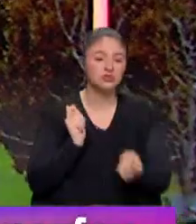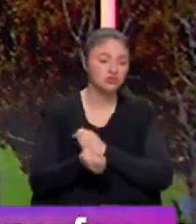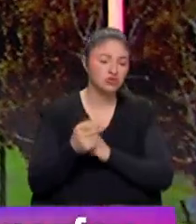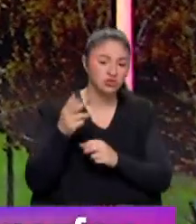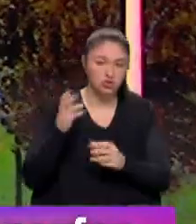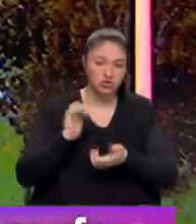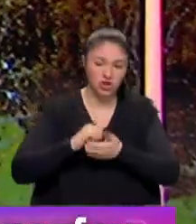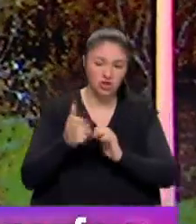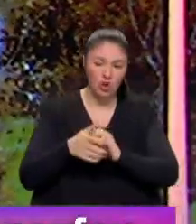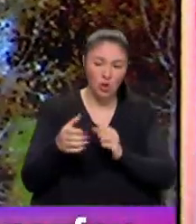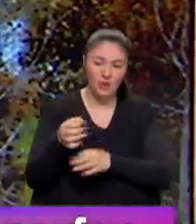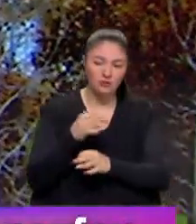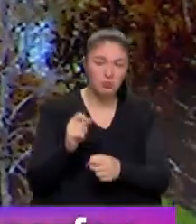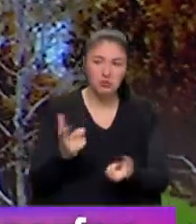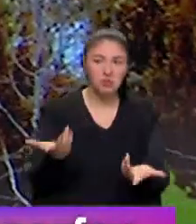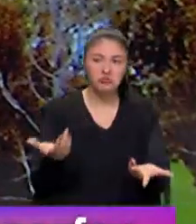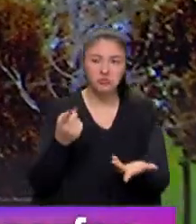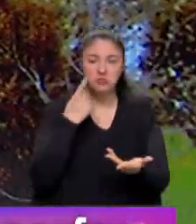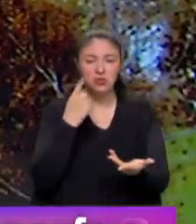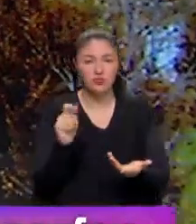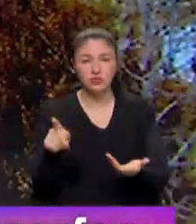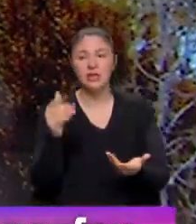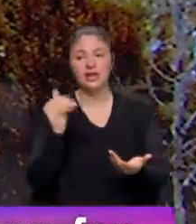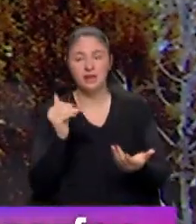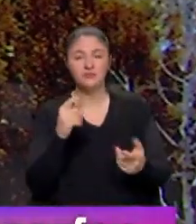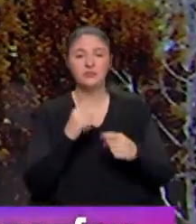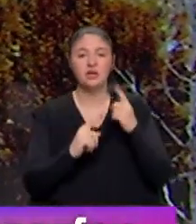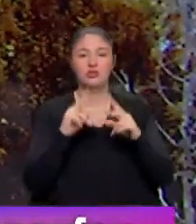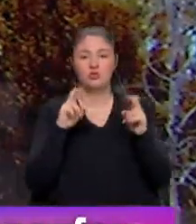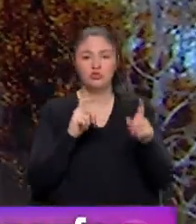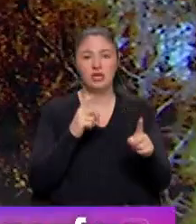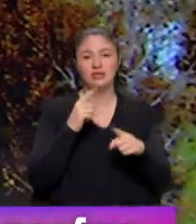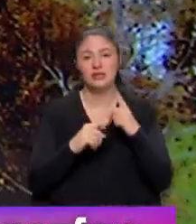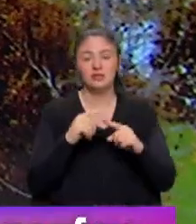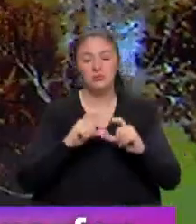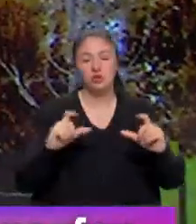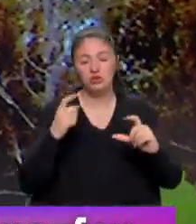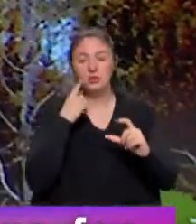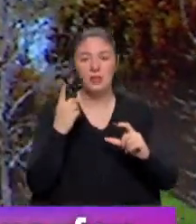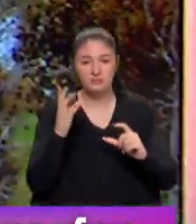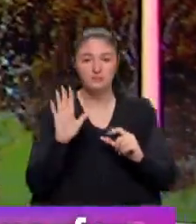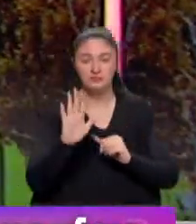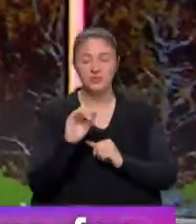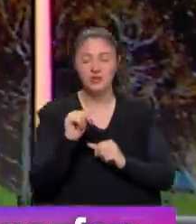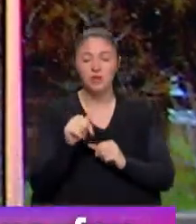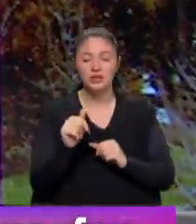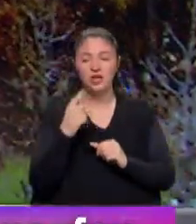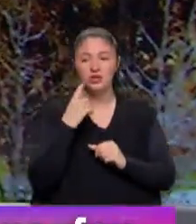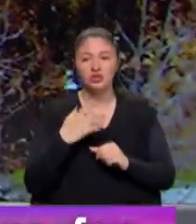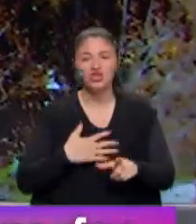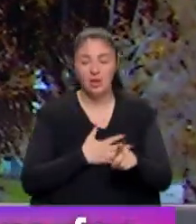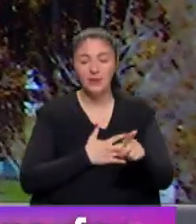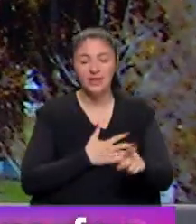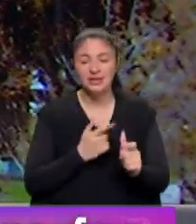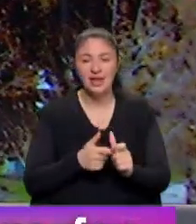operasyonlar gerçekleşiyor, onu da değerlendireceğiz. Gelelim siyaset konusuna, siyaset başlığına. Burada Cumhuriyet Halk